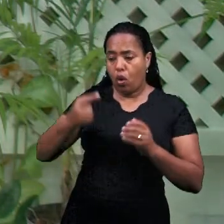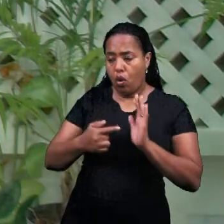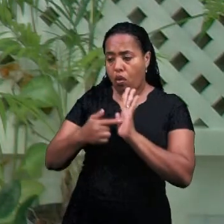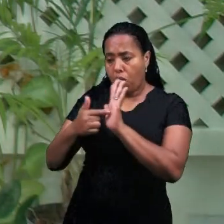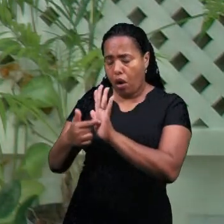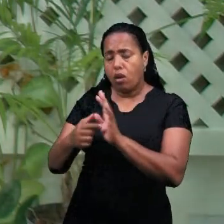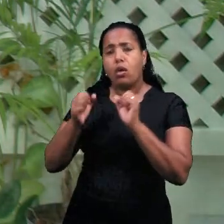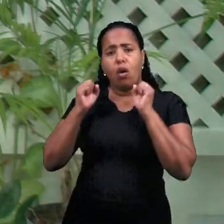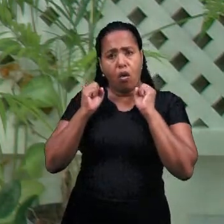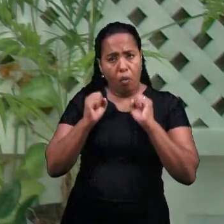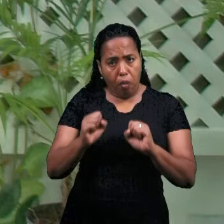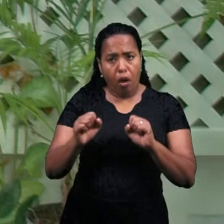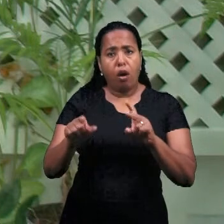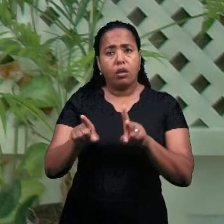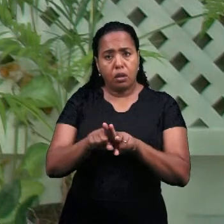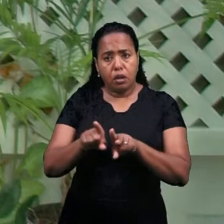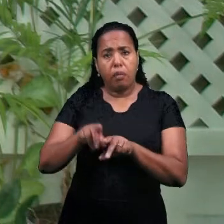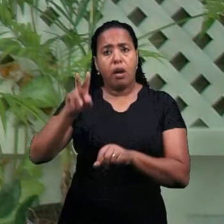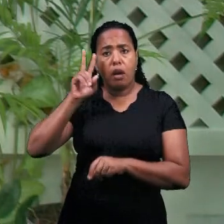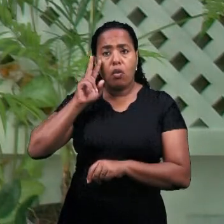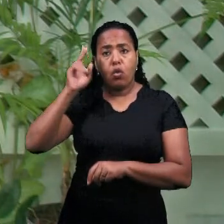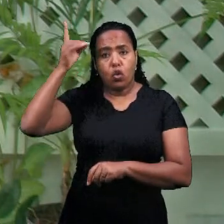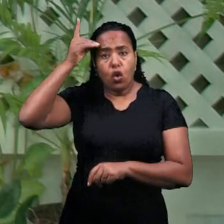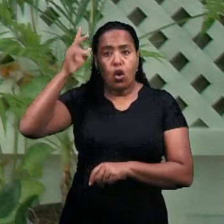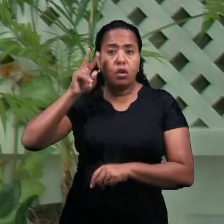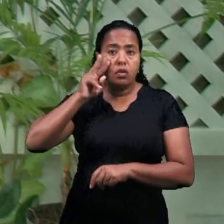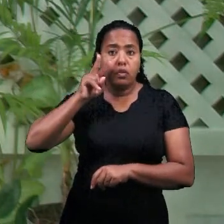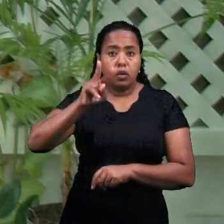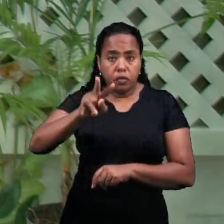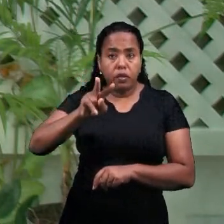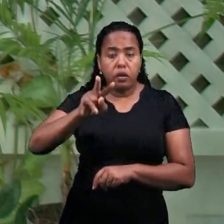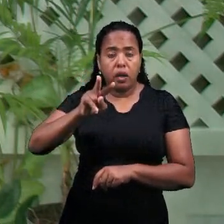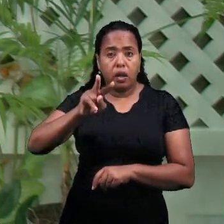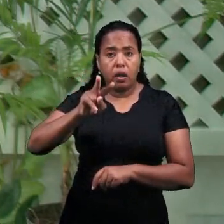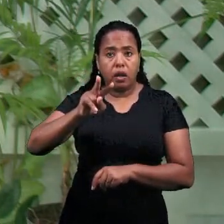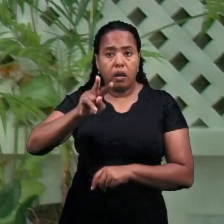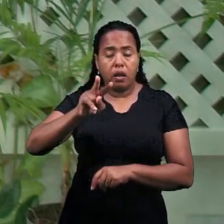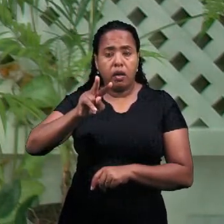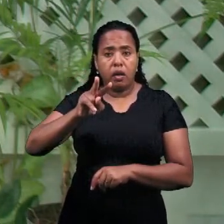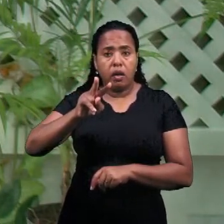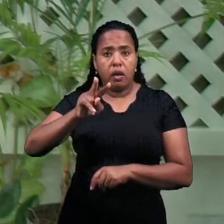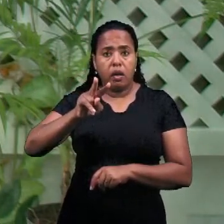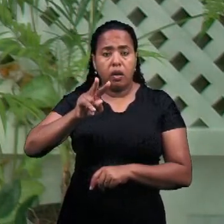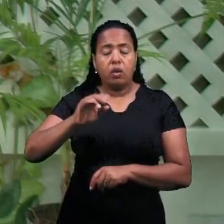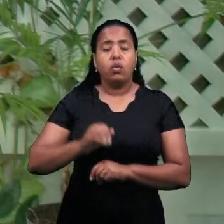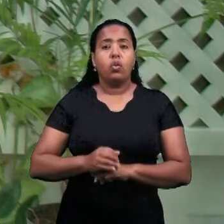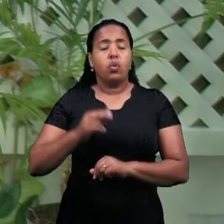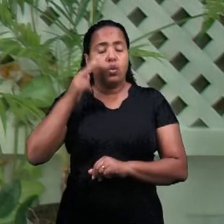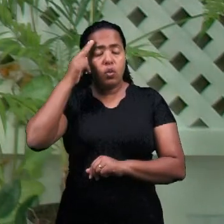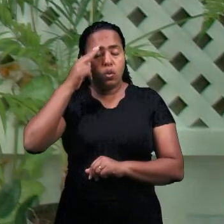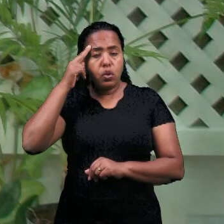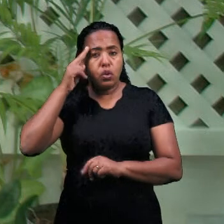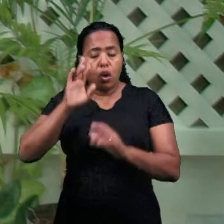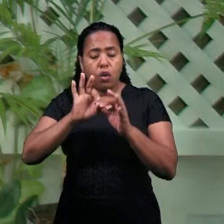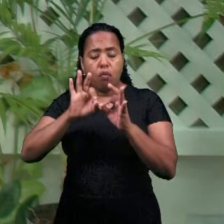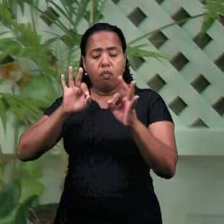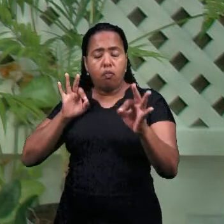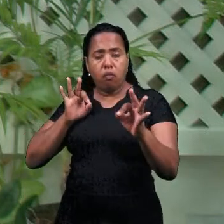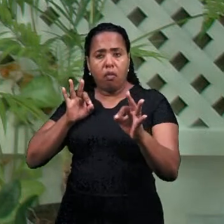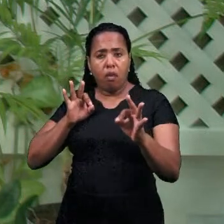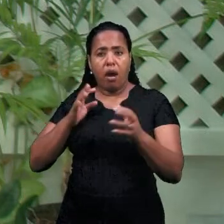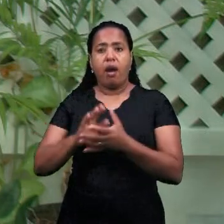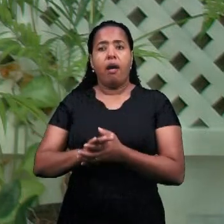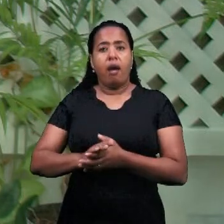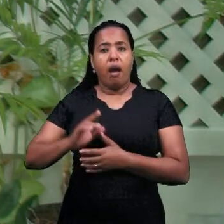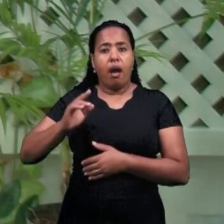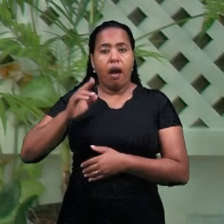Ça peut être une vision, il a une vision. Un rêve, c'est toujours une prophétie à distance. La vision, c'est